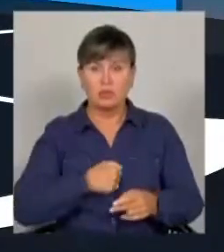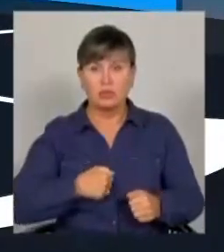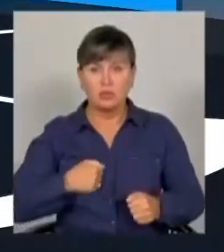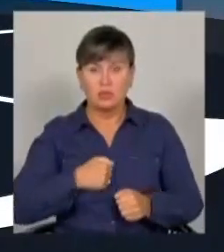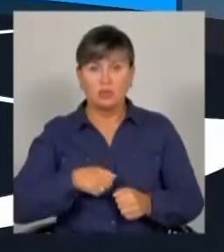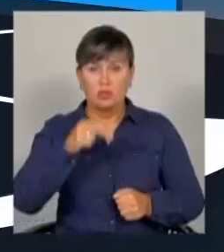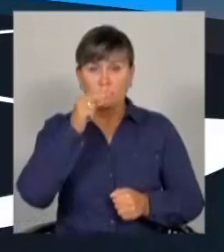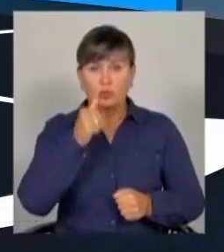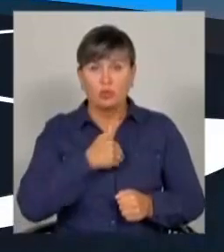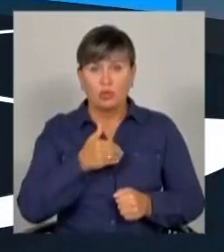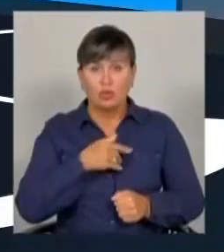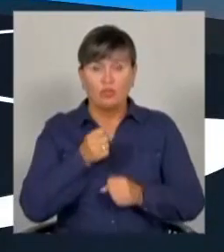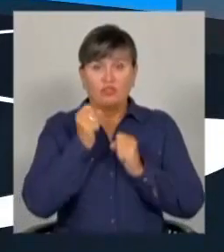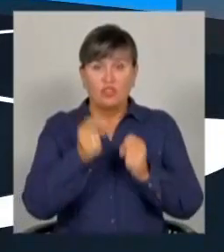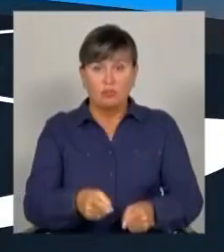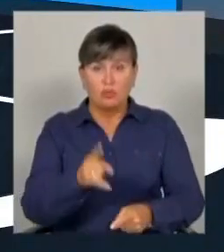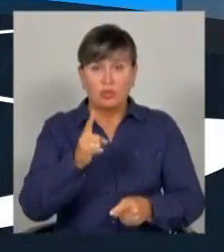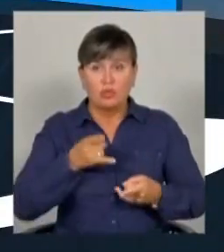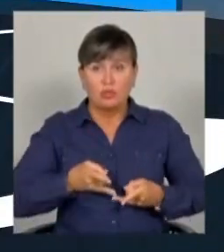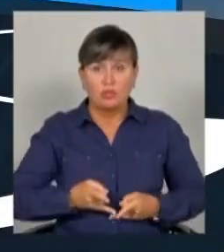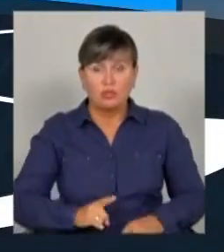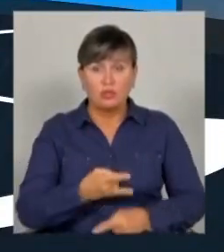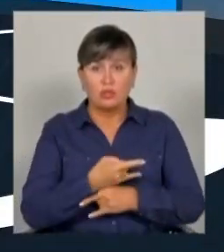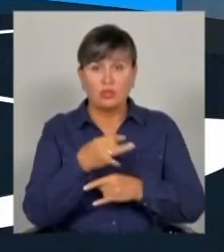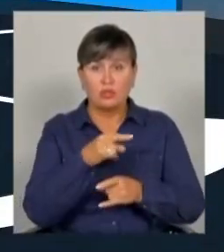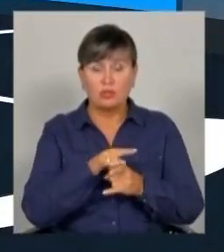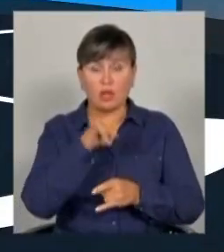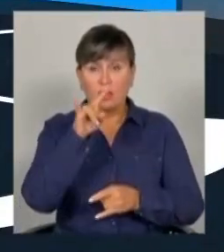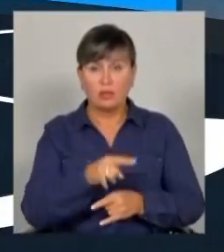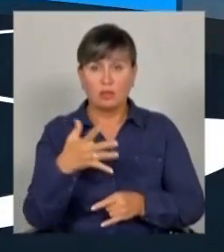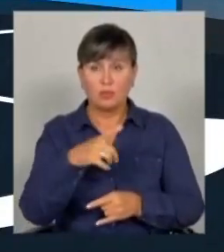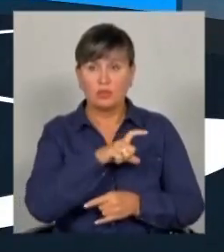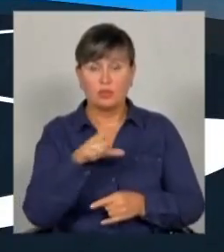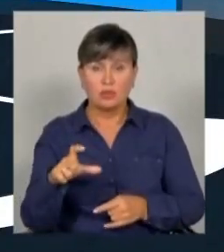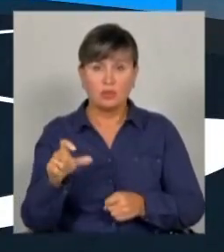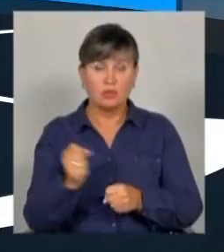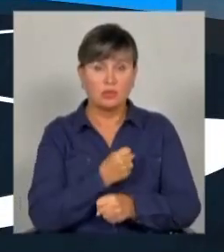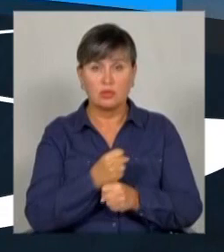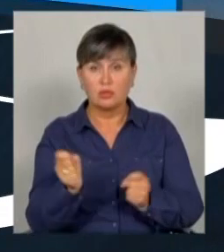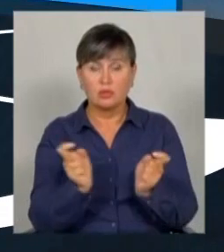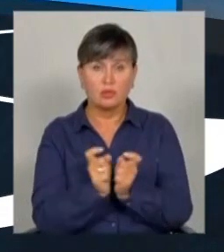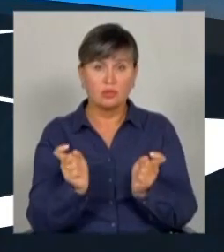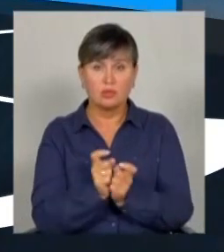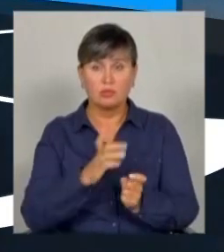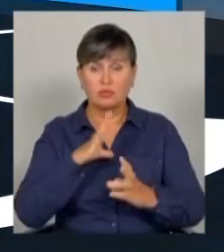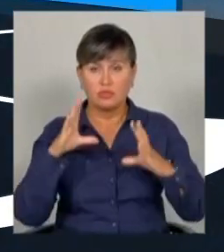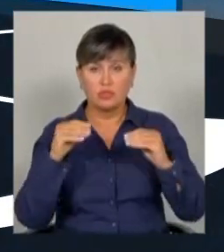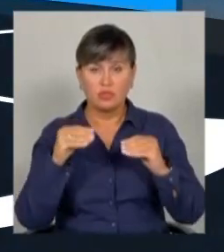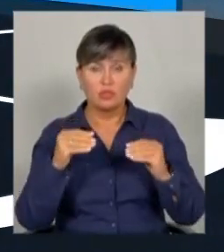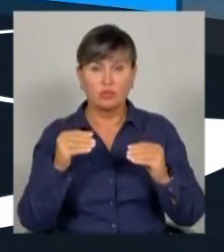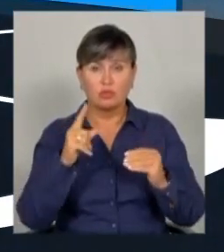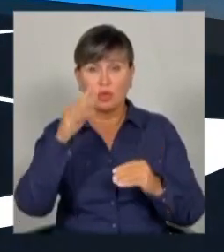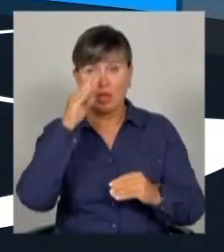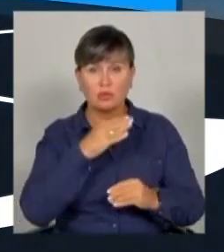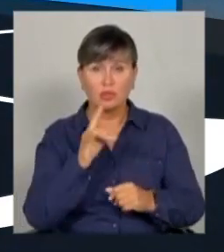глава семейства хотел выбросить новорожденную дочь прямо из окна пятиэтажки. Бытовая драма разыгралась накануне вечером. Выяснилось, что